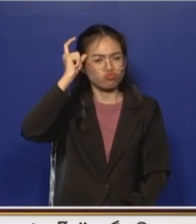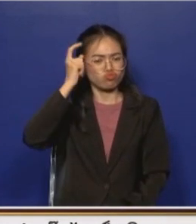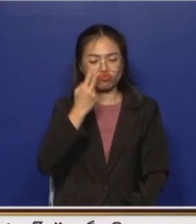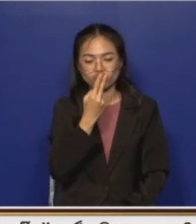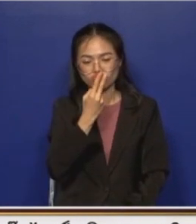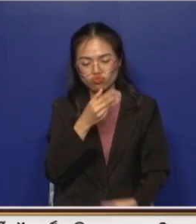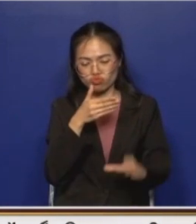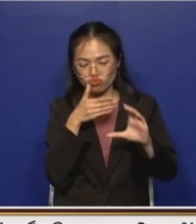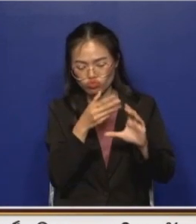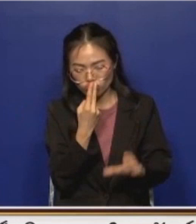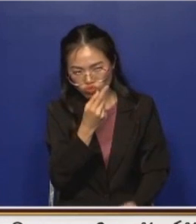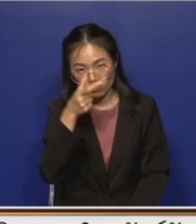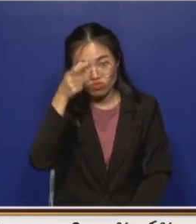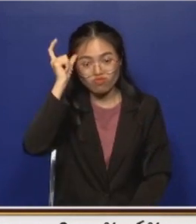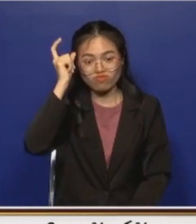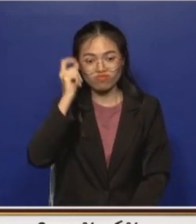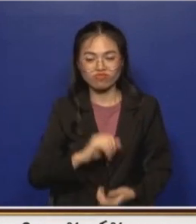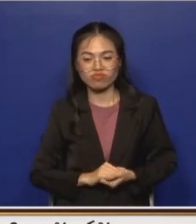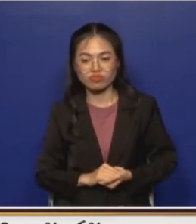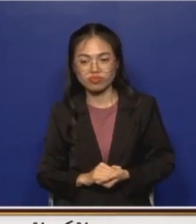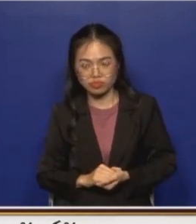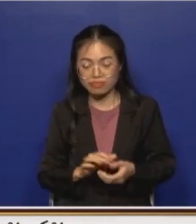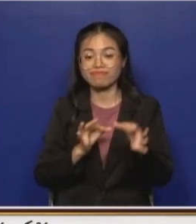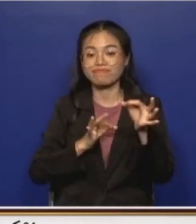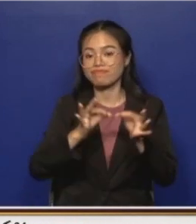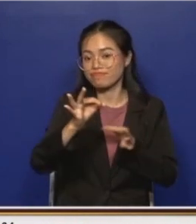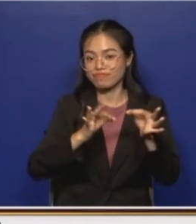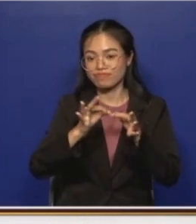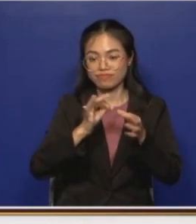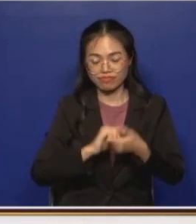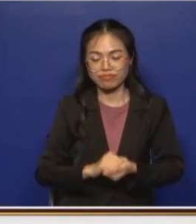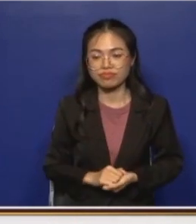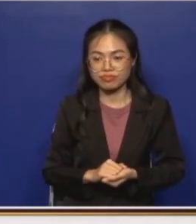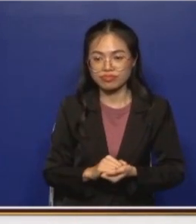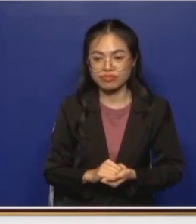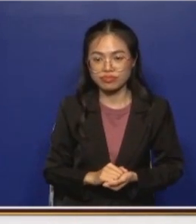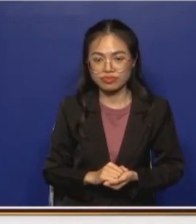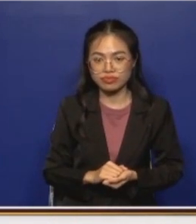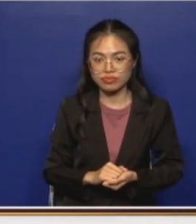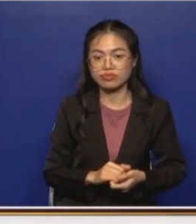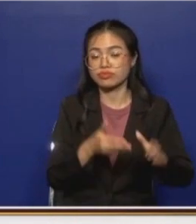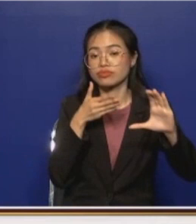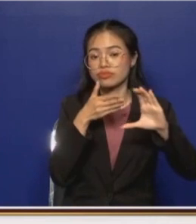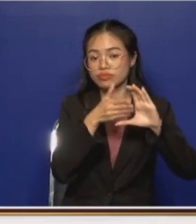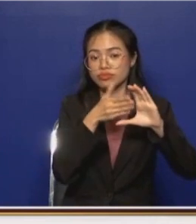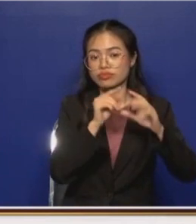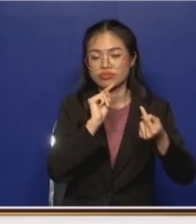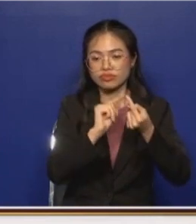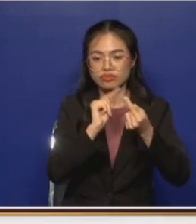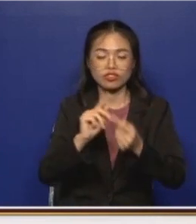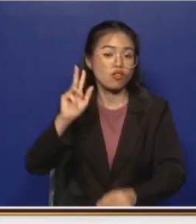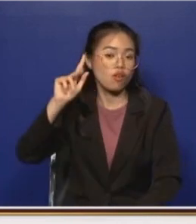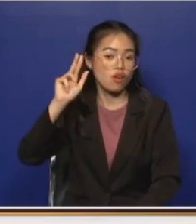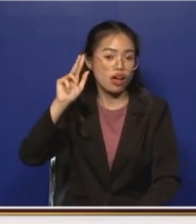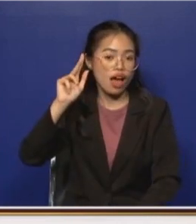อแรกของโลกที่องค์การอนามัยโลกฮะผ่านให้ฮะโทษนะครับอันนี้ท่านต้องเข้าใจสถานการ